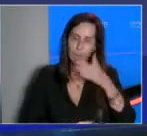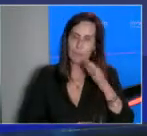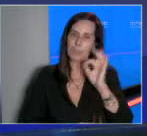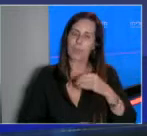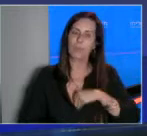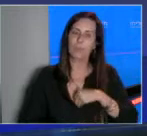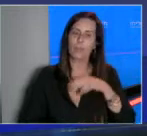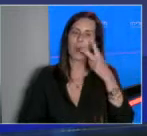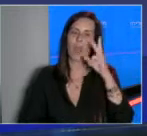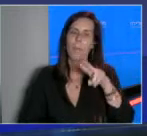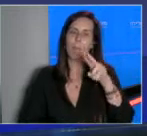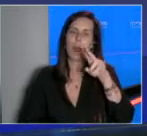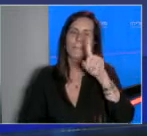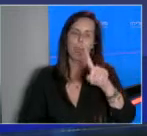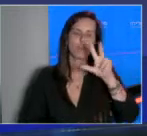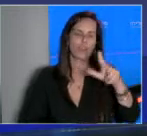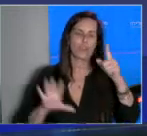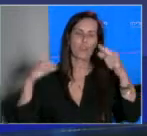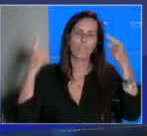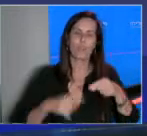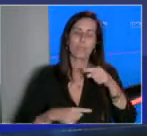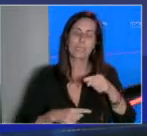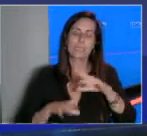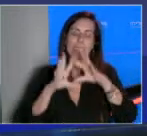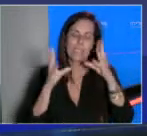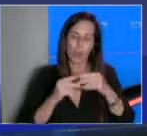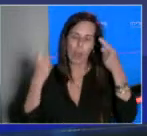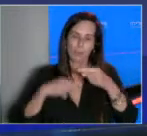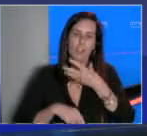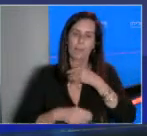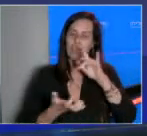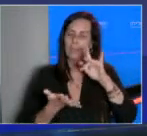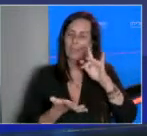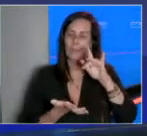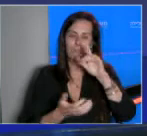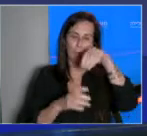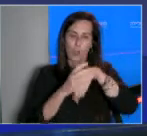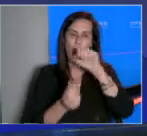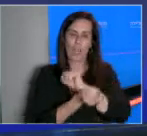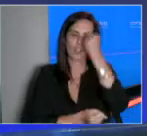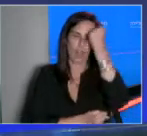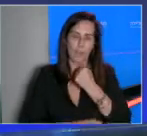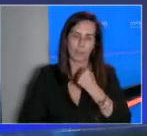פוגע. 2137 ימים, זה הסכום שאברה מנגיסטו נמצא בשבי,